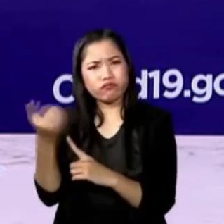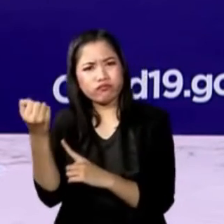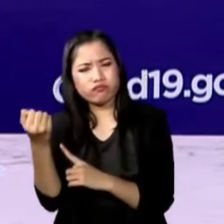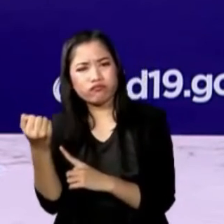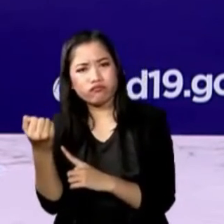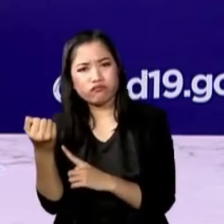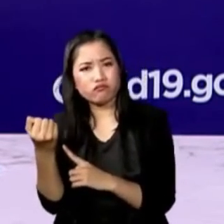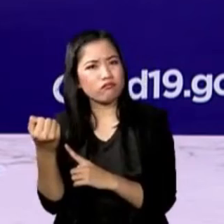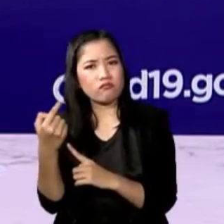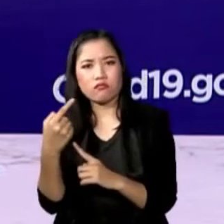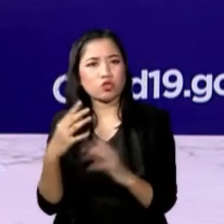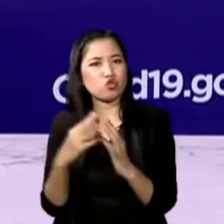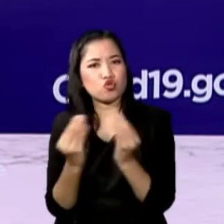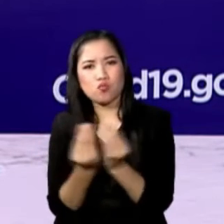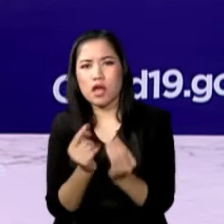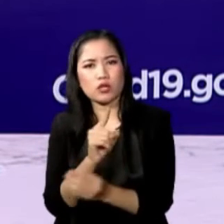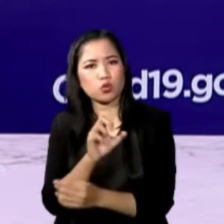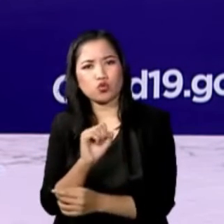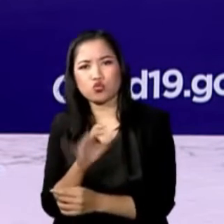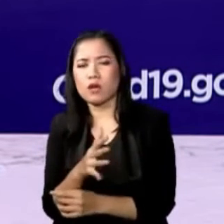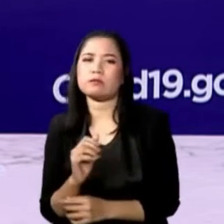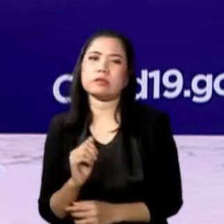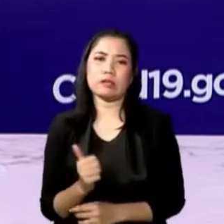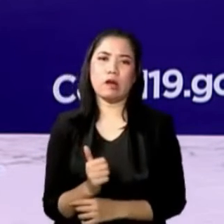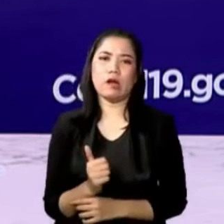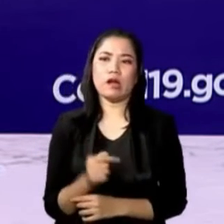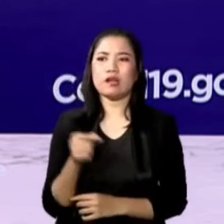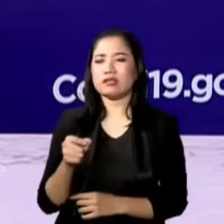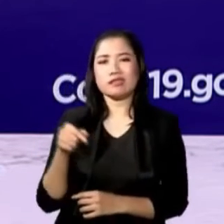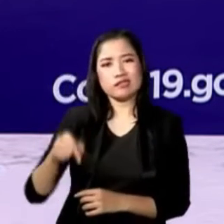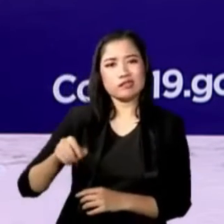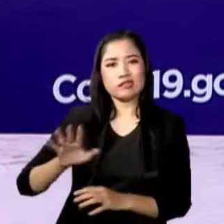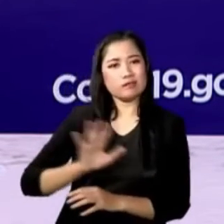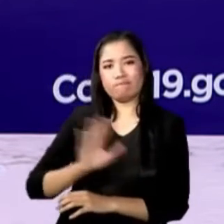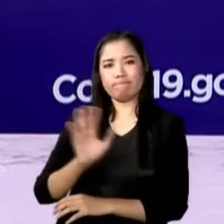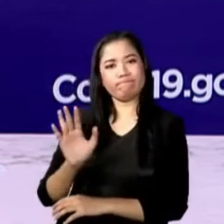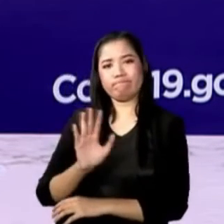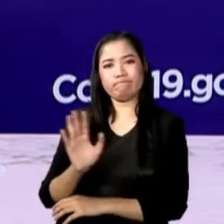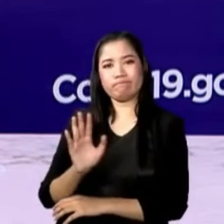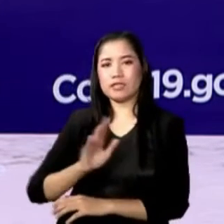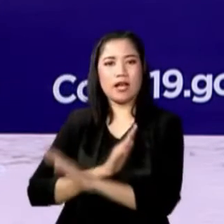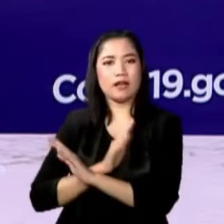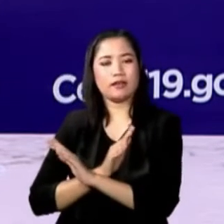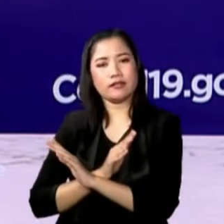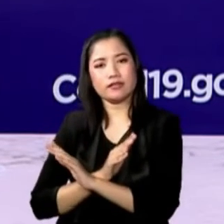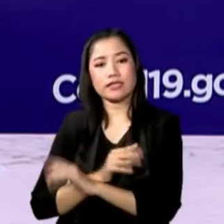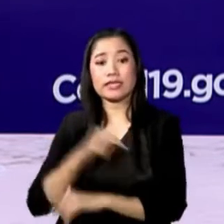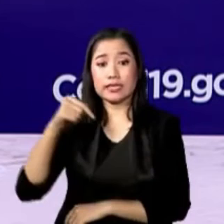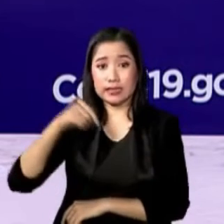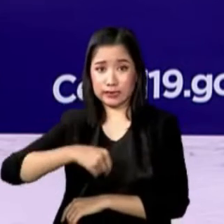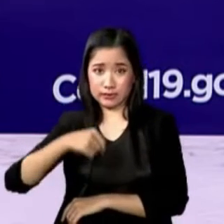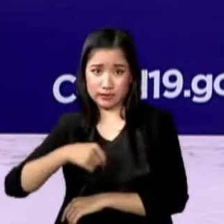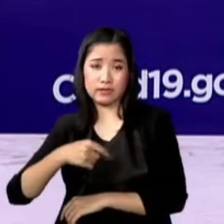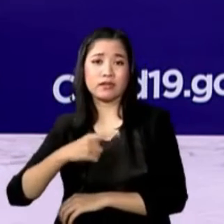menembus angka psikologis, yaitu 1 juta. Ini tidak dapat dibiarkan terjadi. Dalam